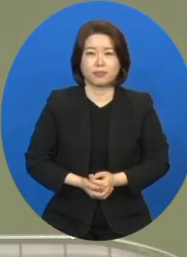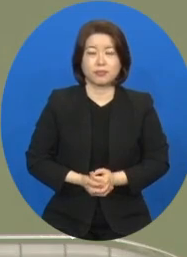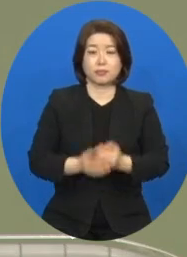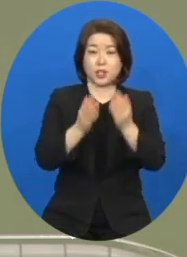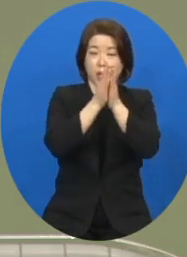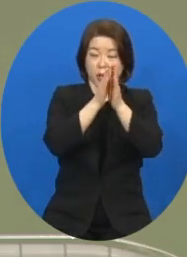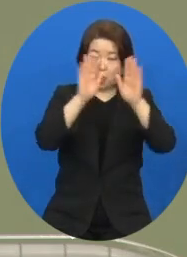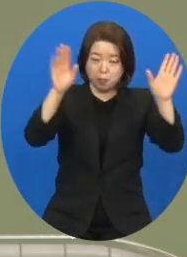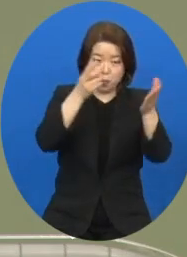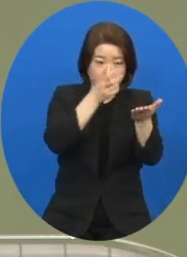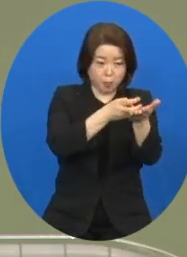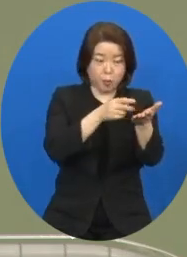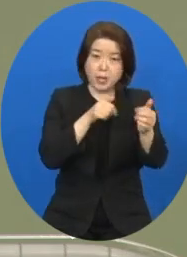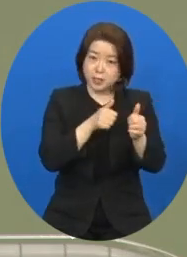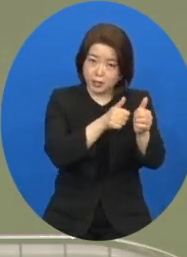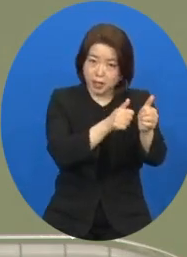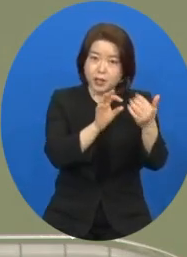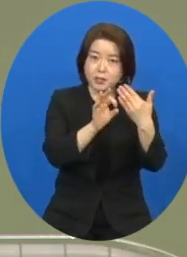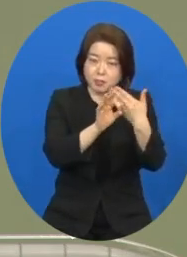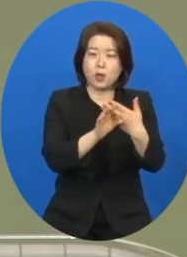모세의 율법에 의하면